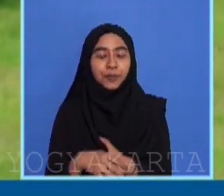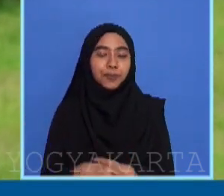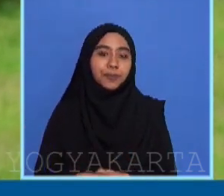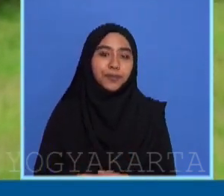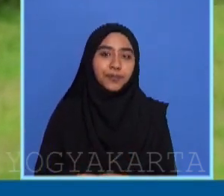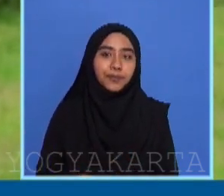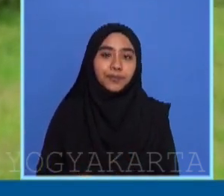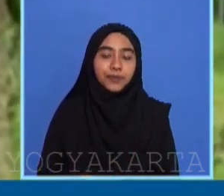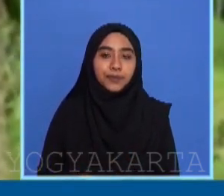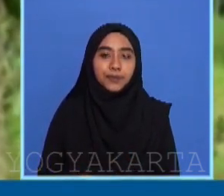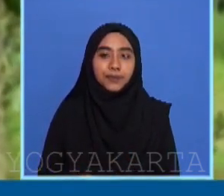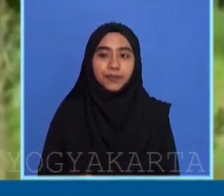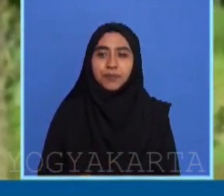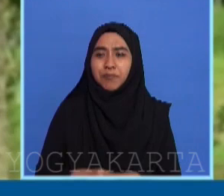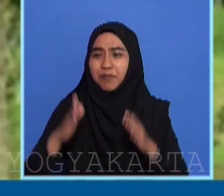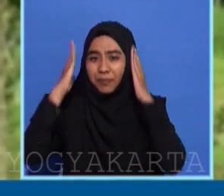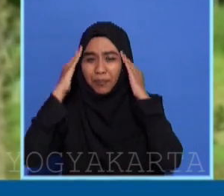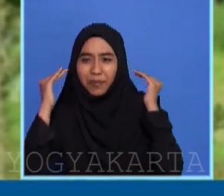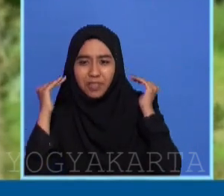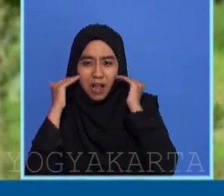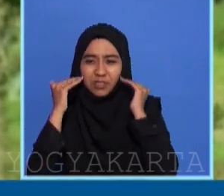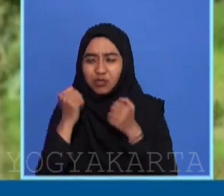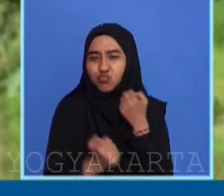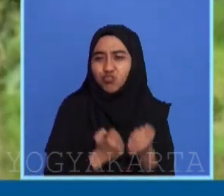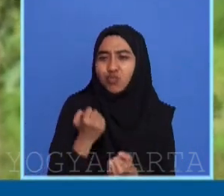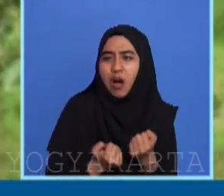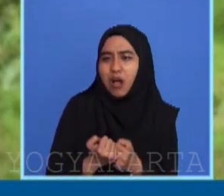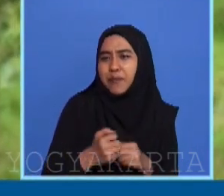salah satu Galing kadang Tani ingkang sampun Indah